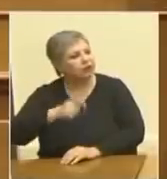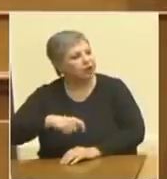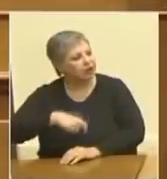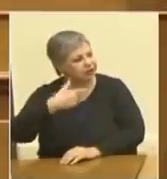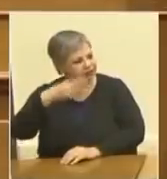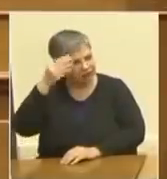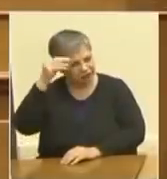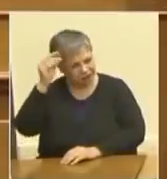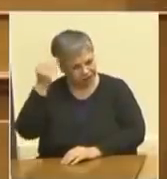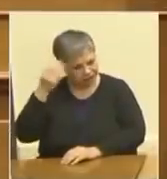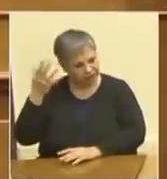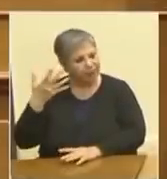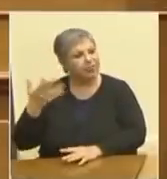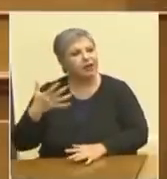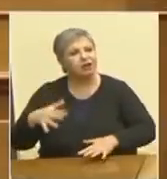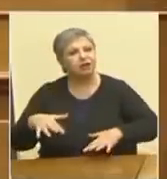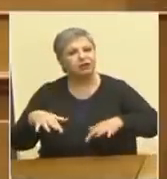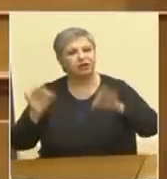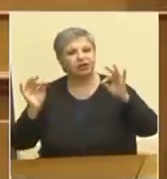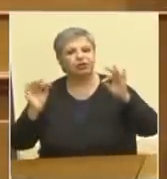ας ξεκινήσουμε με τα fake news.